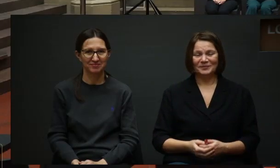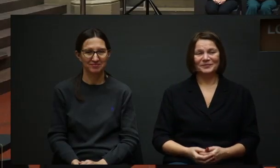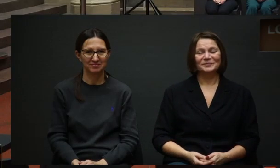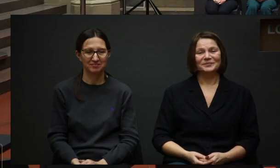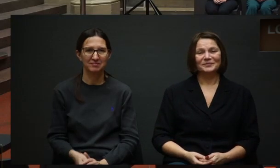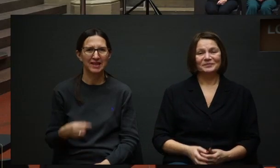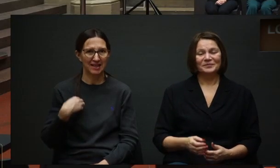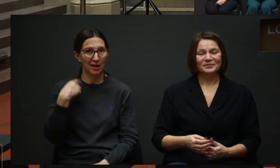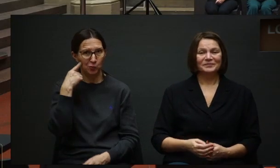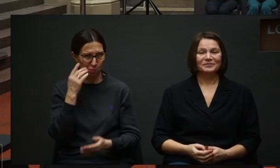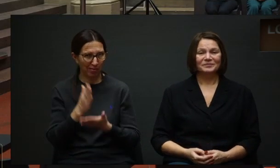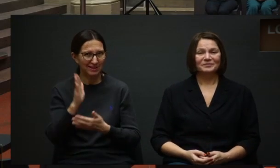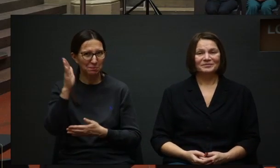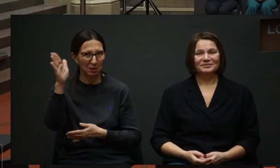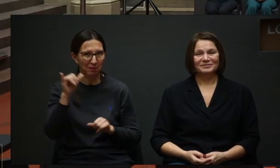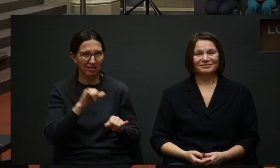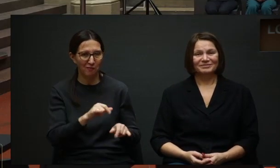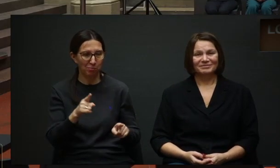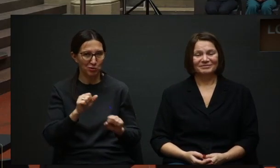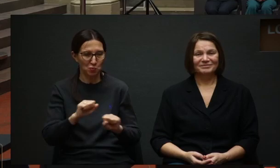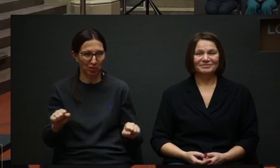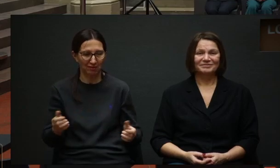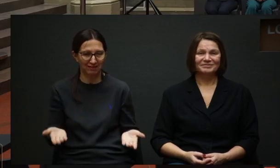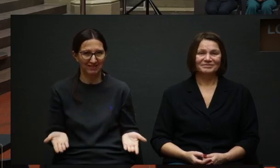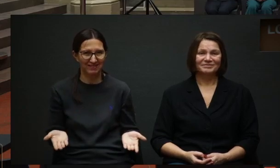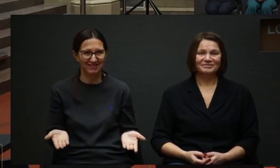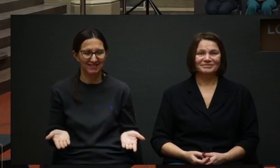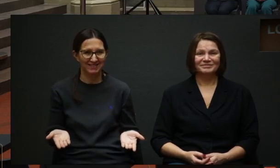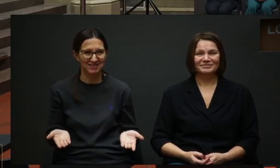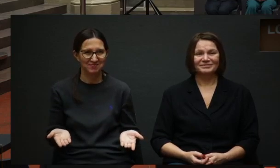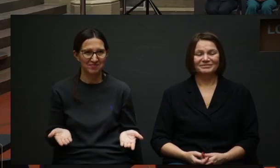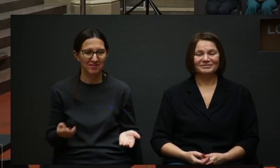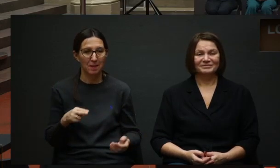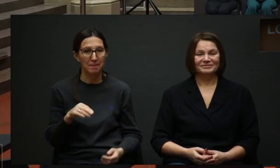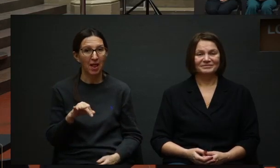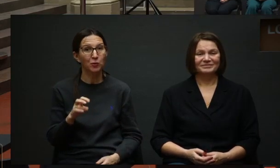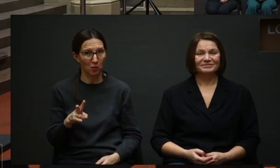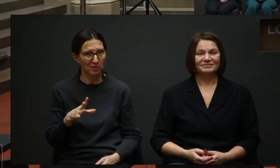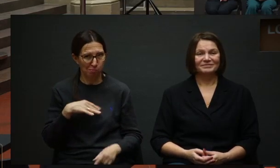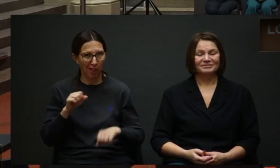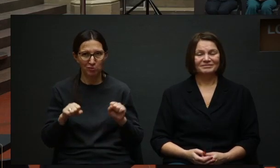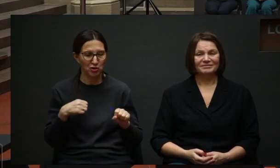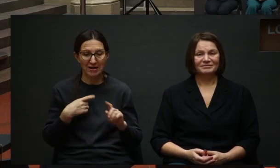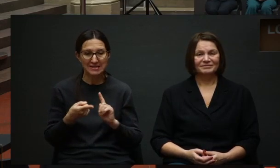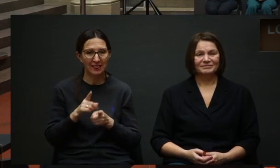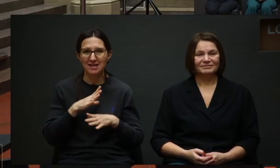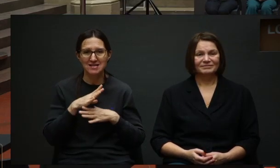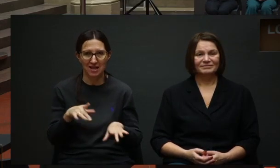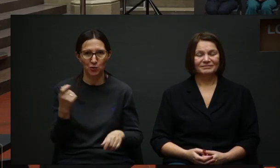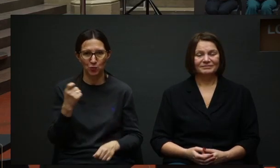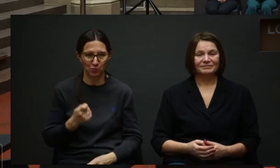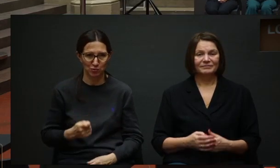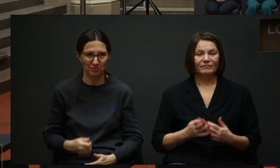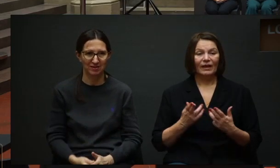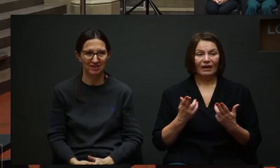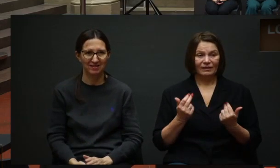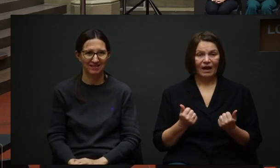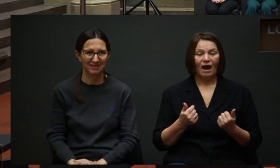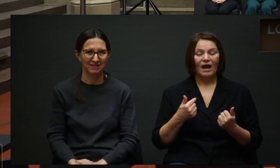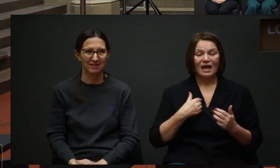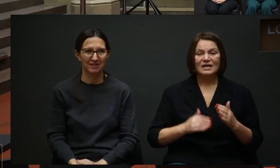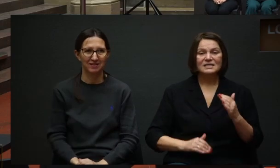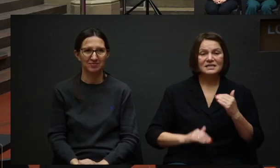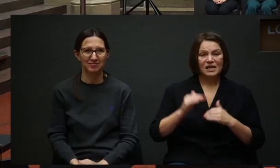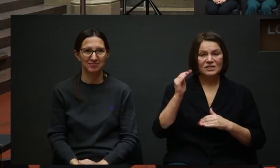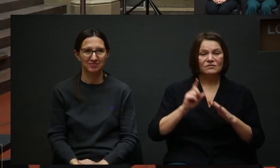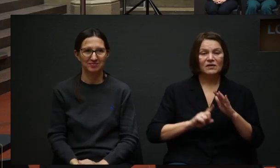Я думаю, есть перспективы. Почему нет? Платон, был шанс не стать художником? Да, я детство свое